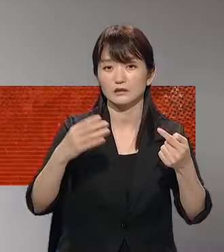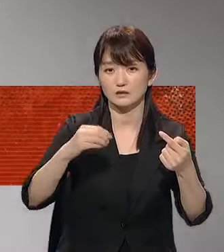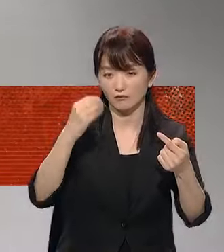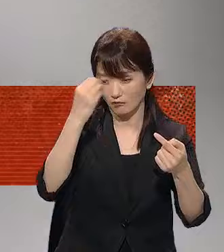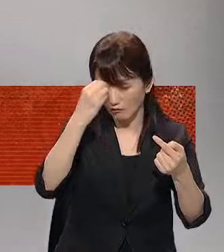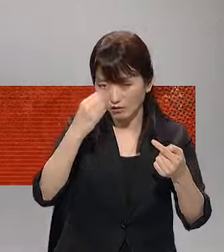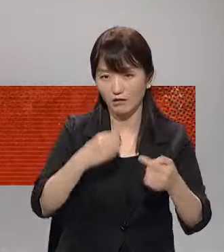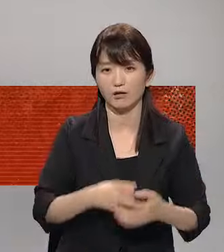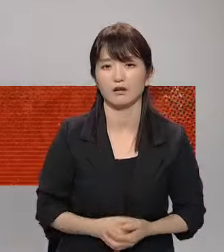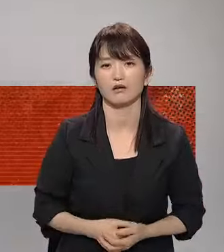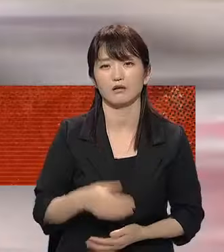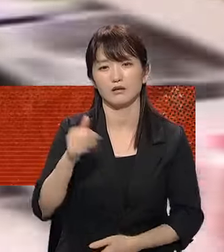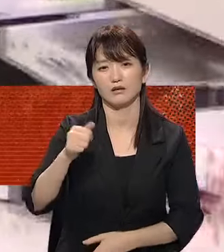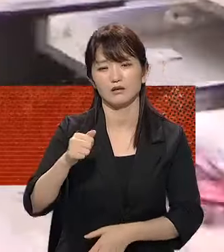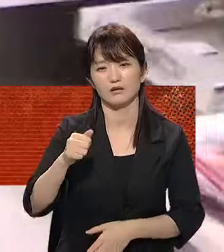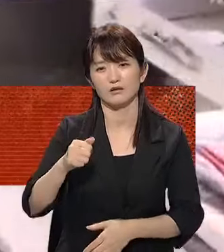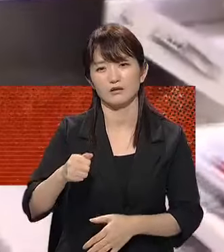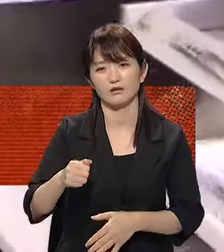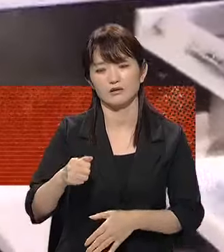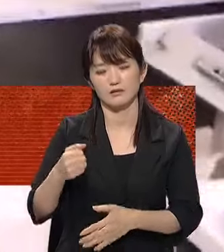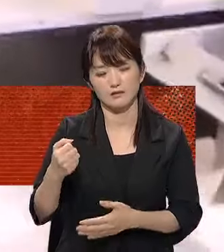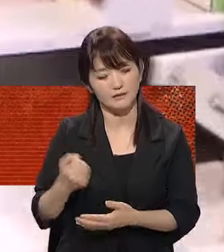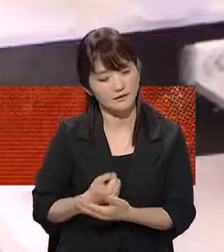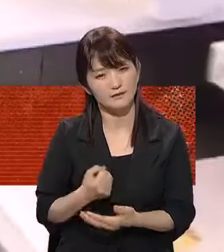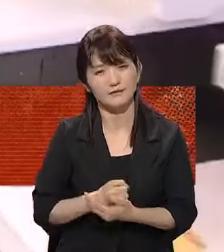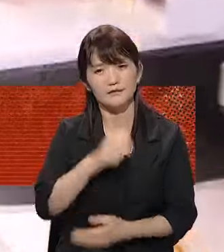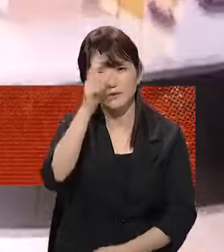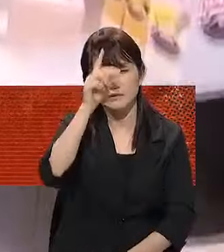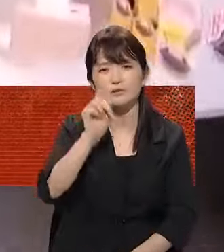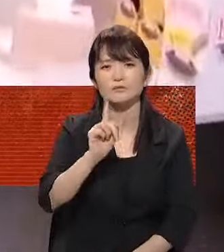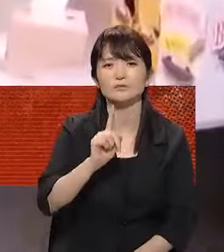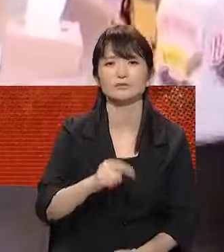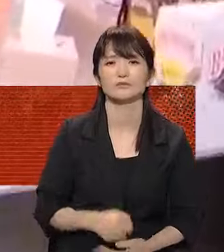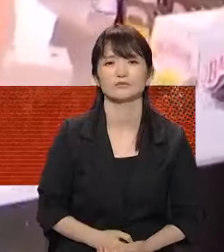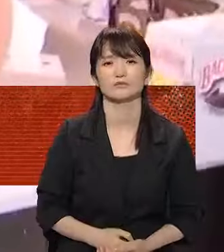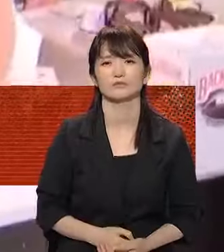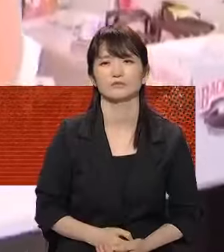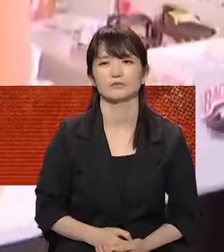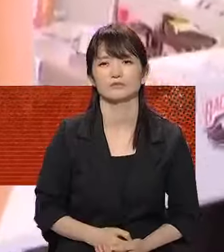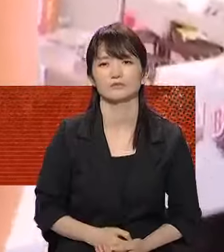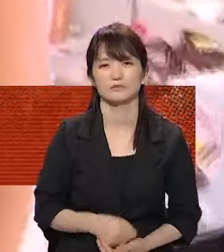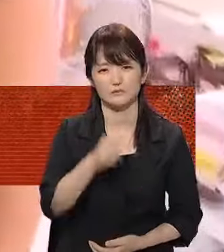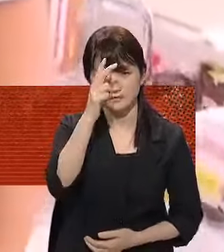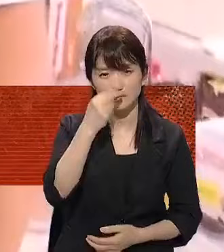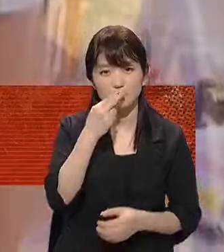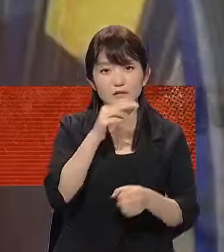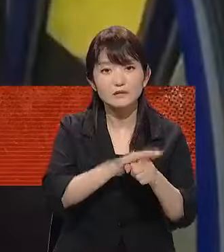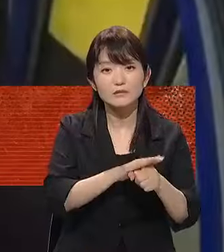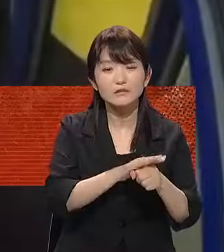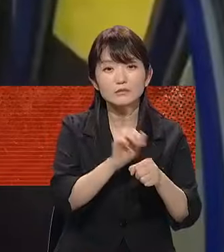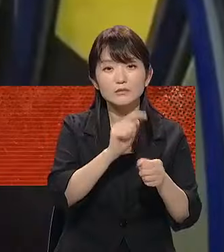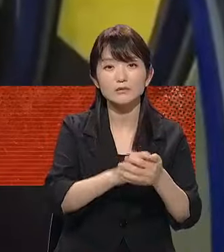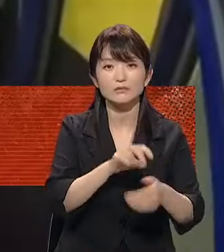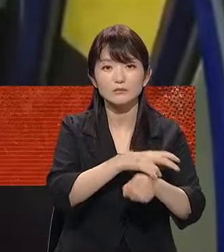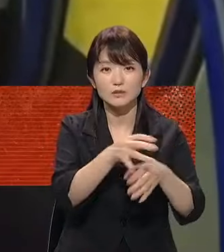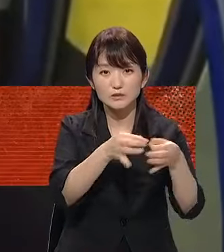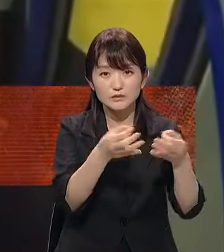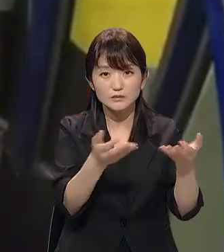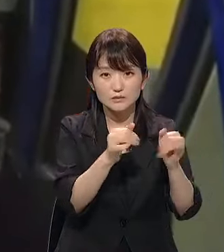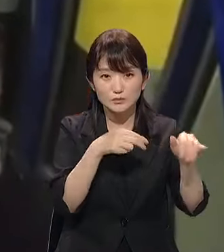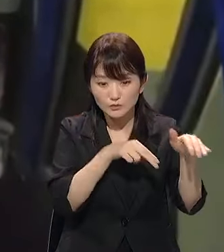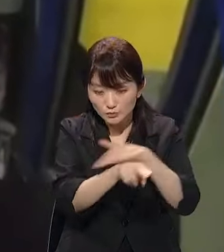하니까 사장님 정말 속이 터지고. 경찰은 뭐 했어? 네, 경찰 더 연계 편의점 있던 직원들이 도망쳐서 신고를